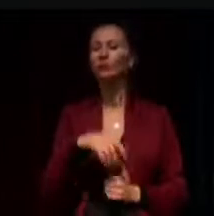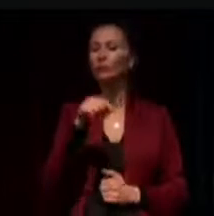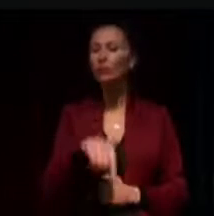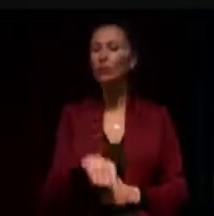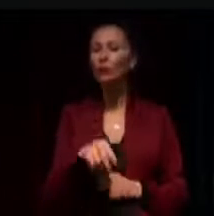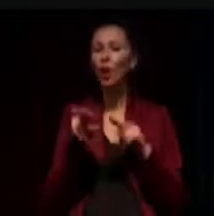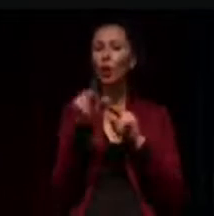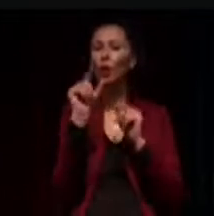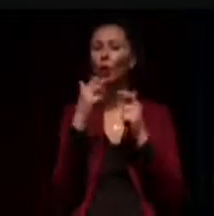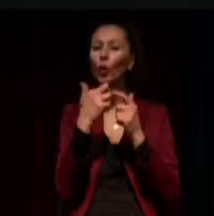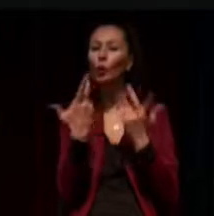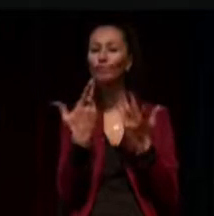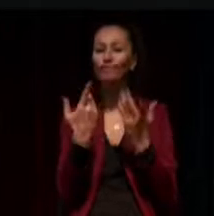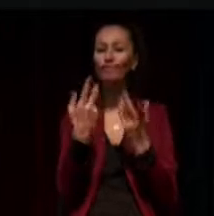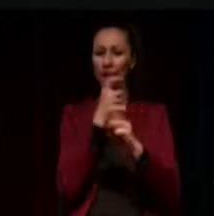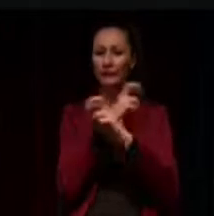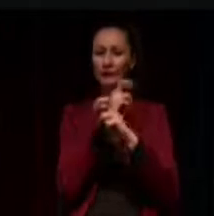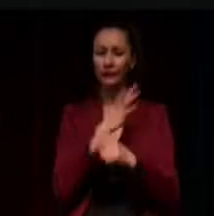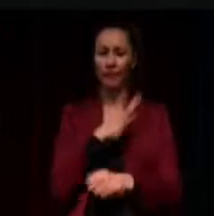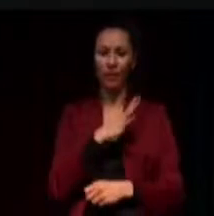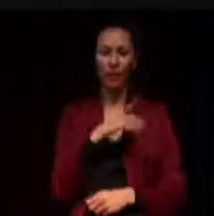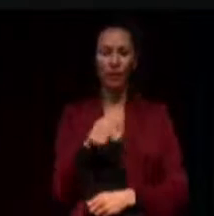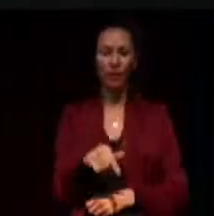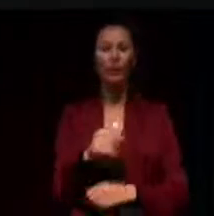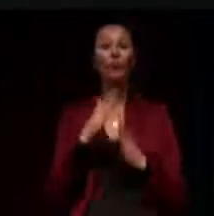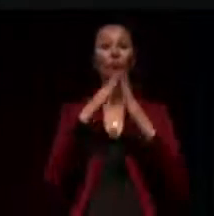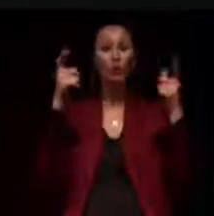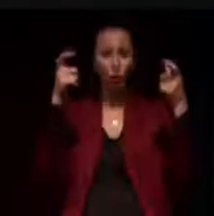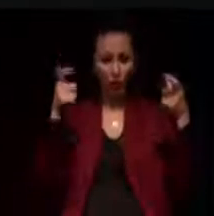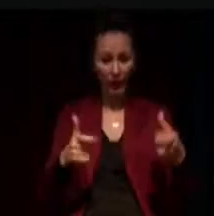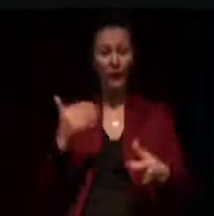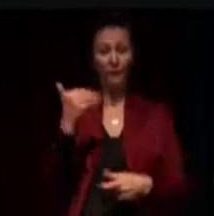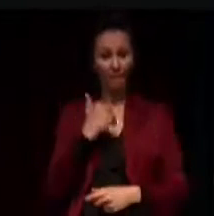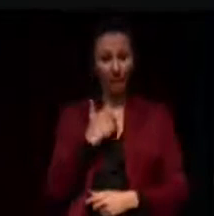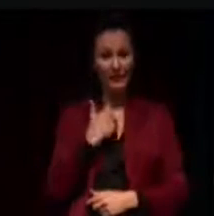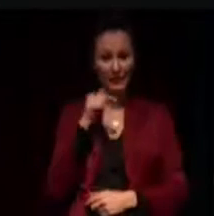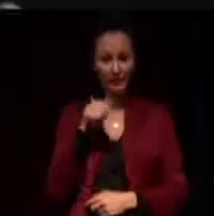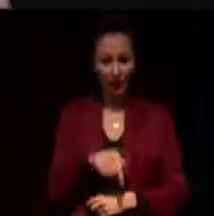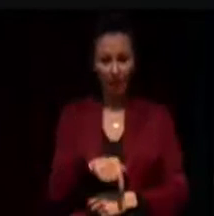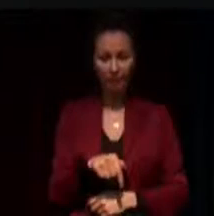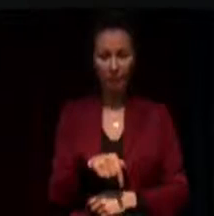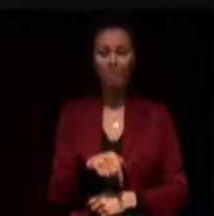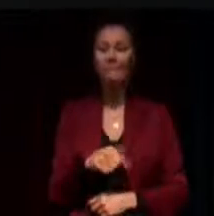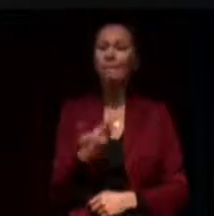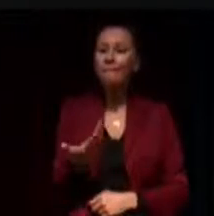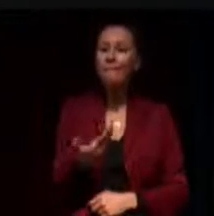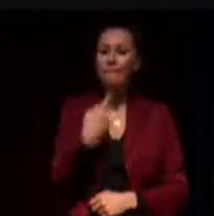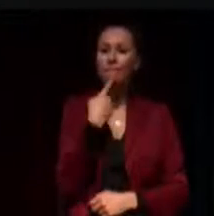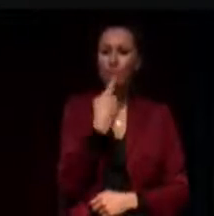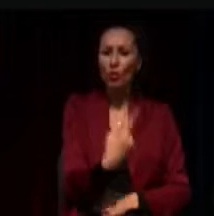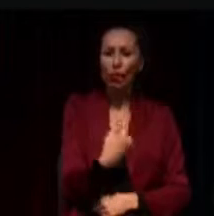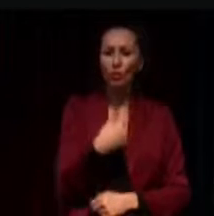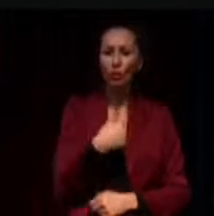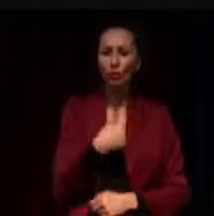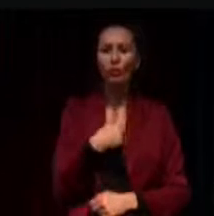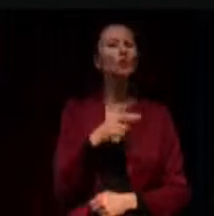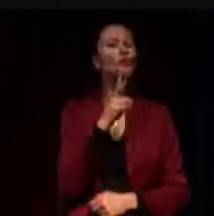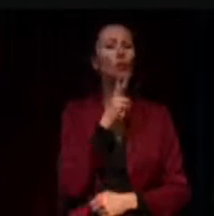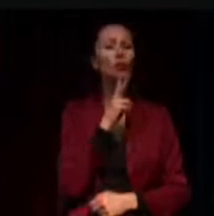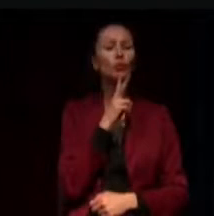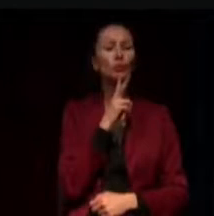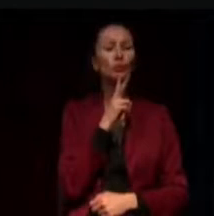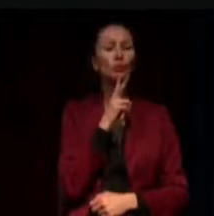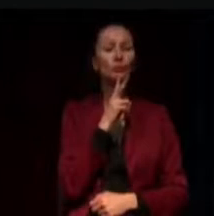burada kur riski tabii ki var, bu tehlikeli bir şey ama Büyükşehir'de biz de diyoruz ya ülkeyle Büyükşehir'e